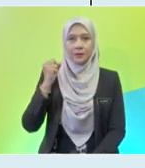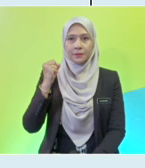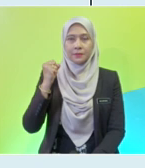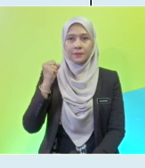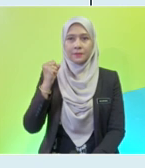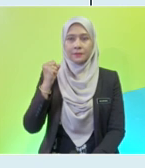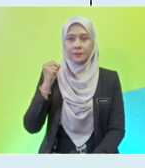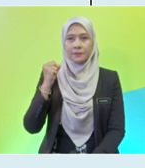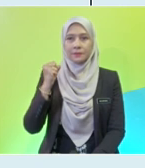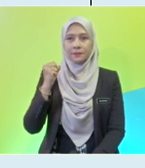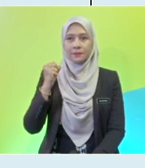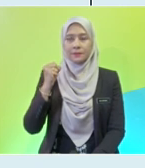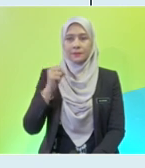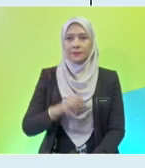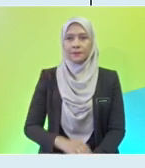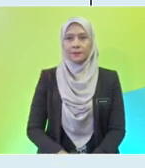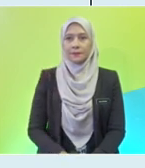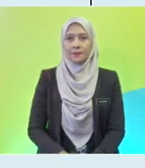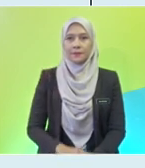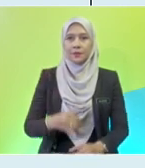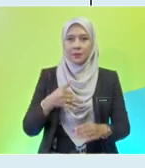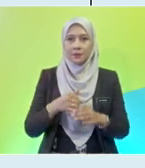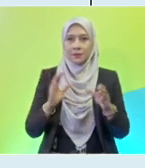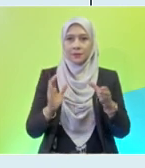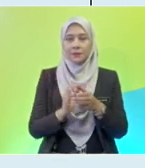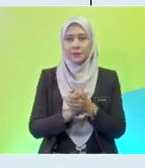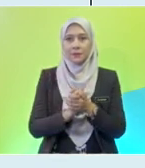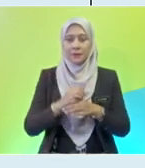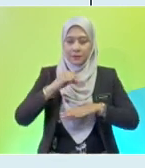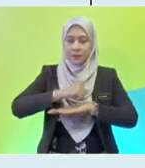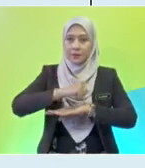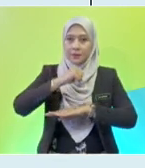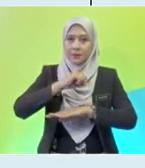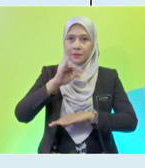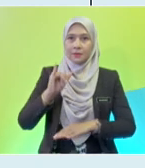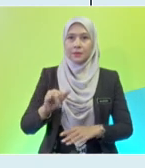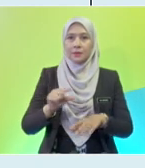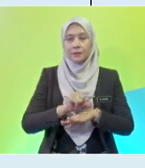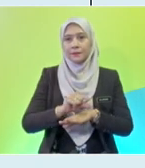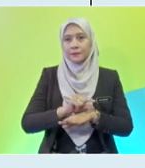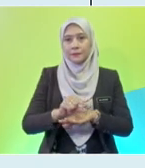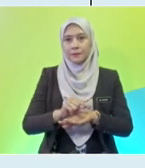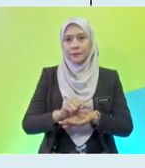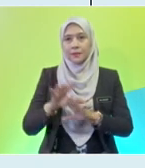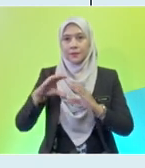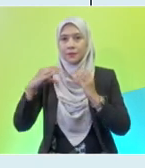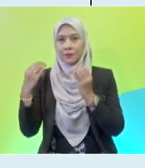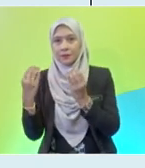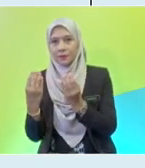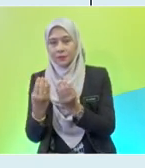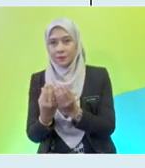jadi di situ adalah isi padu yang digunakan jadi itu maklumat kita